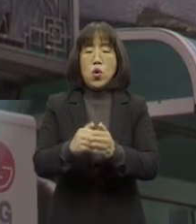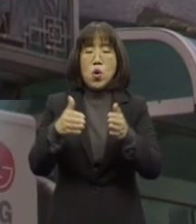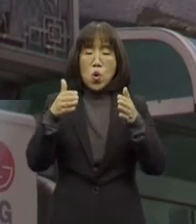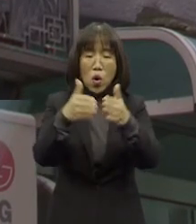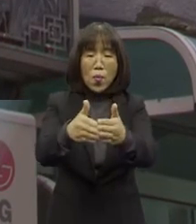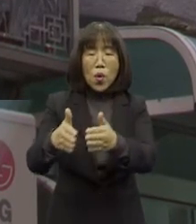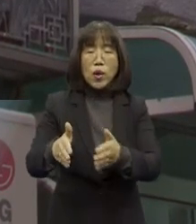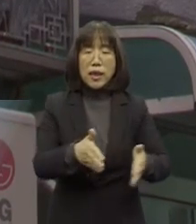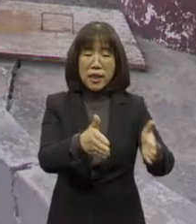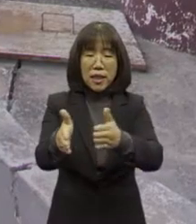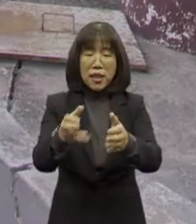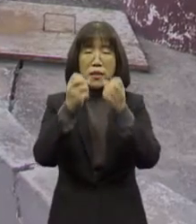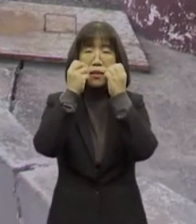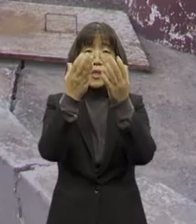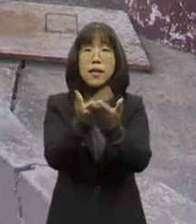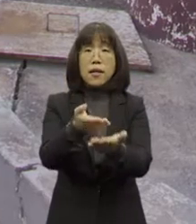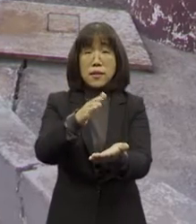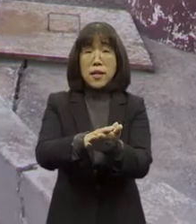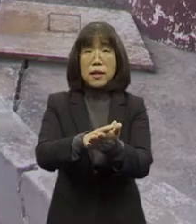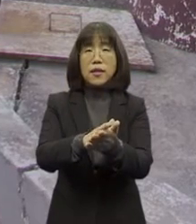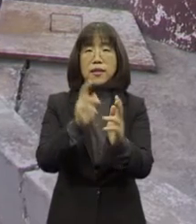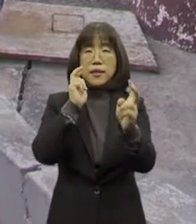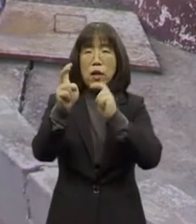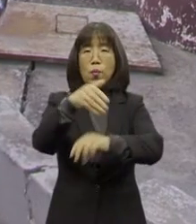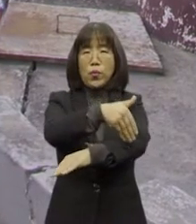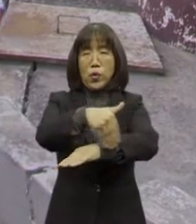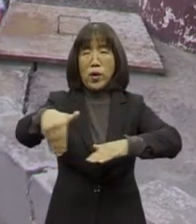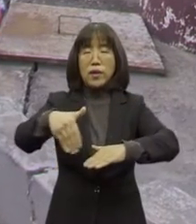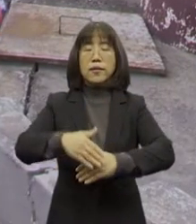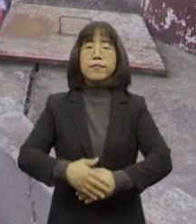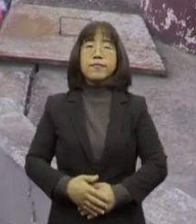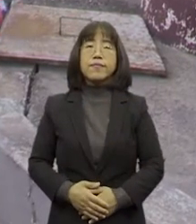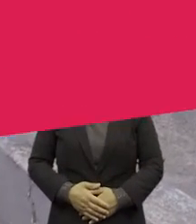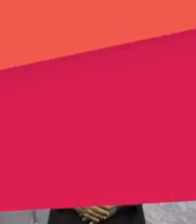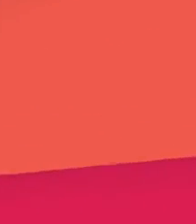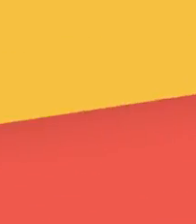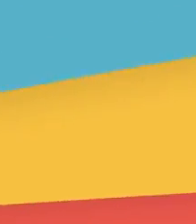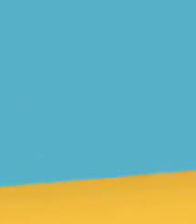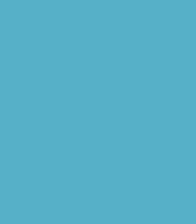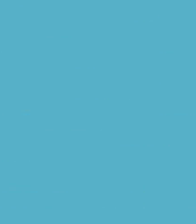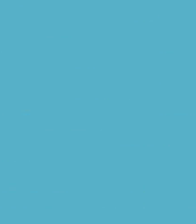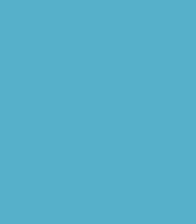골목 개선 등 골목길 재생 사업을 추진할 계획입니다.